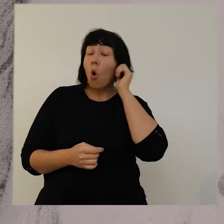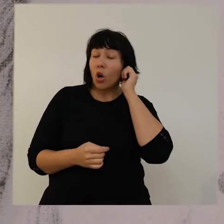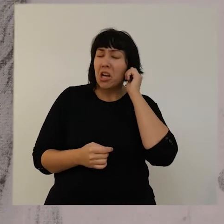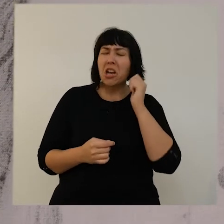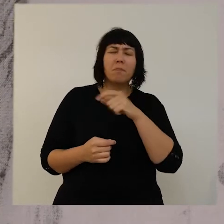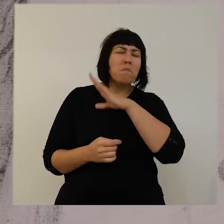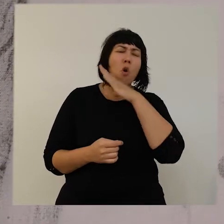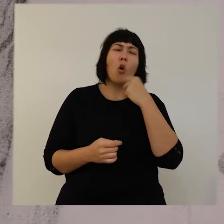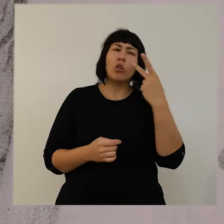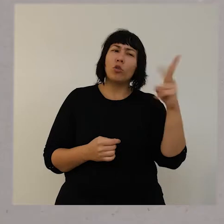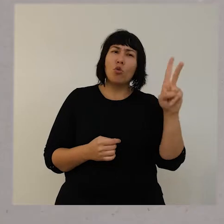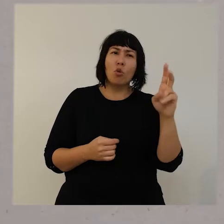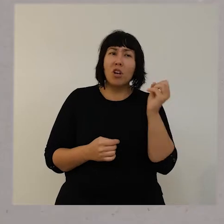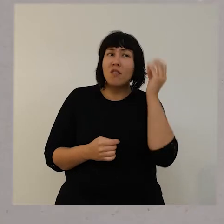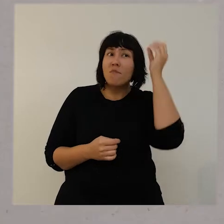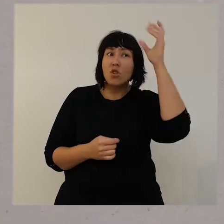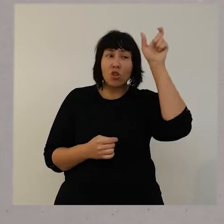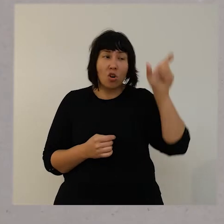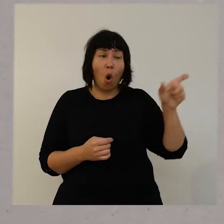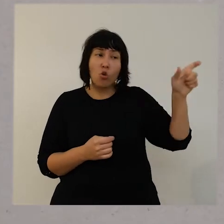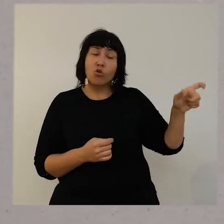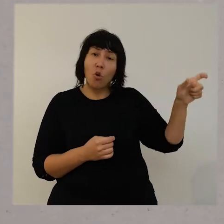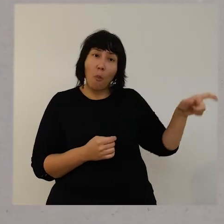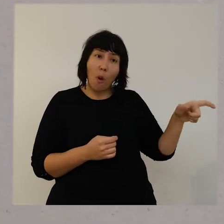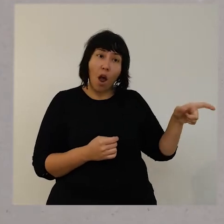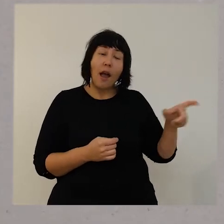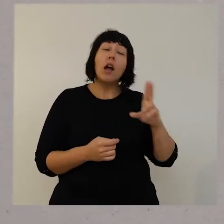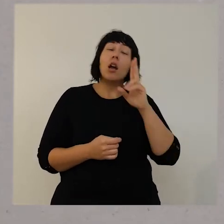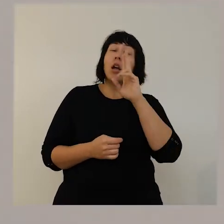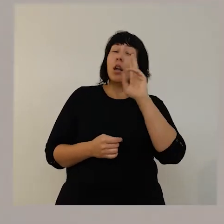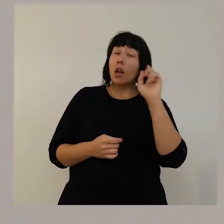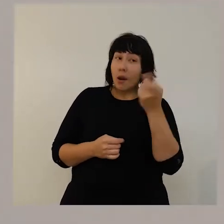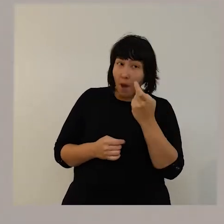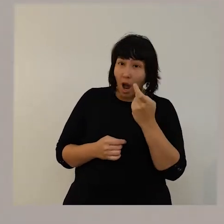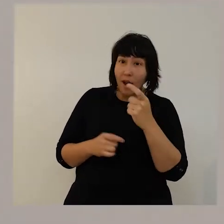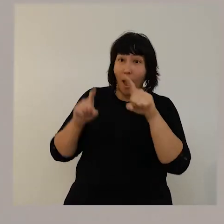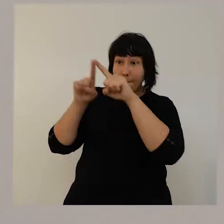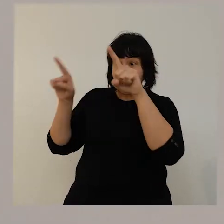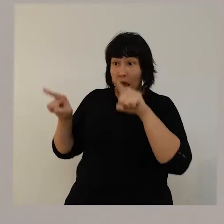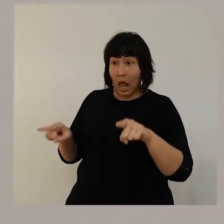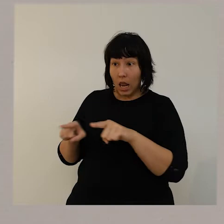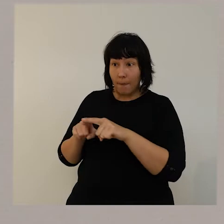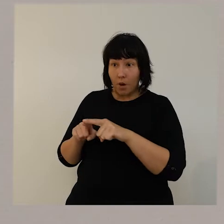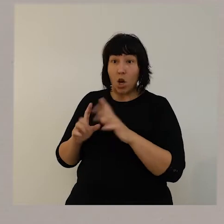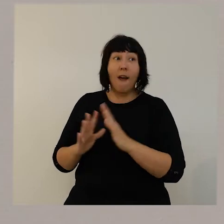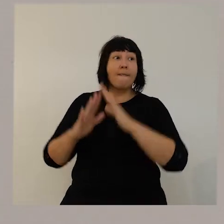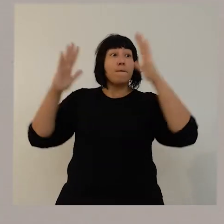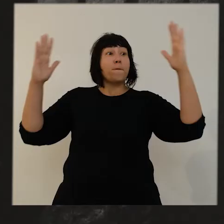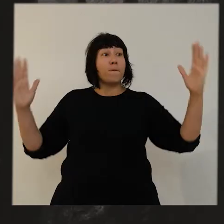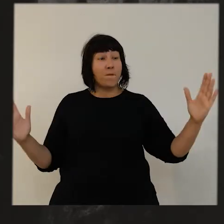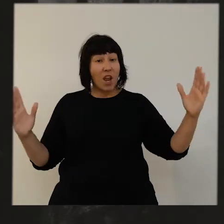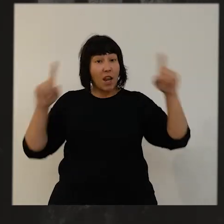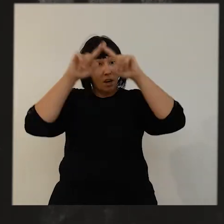bića i mitoloških predstava, alegorija, izranja sa površina minijaturnih pastela i crteža izvedenih olovkom na